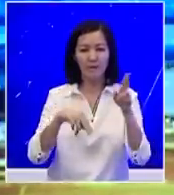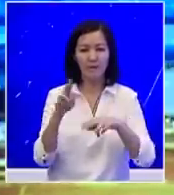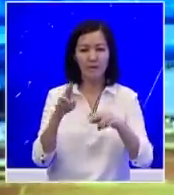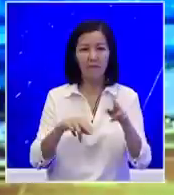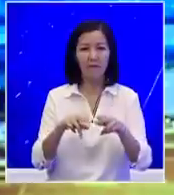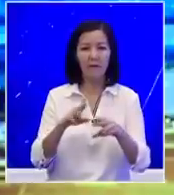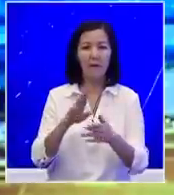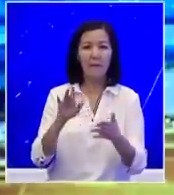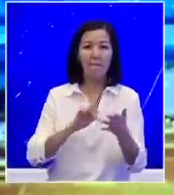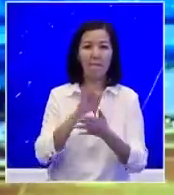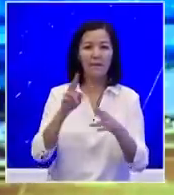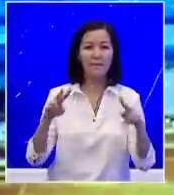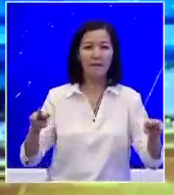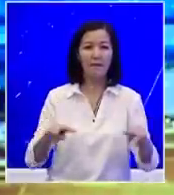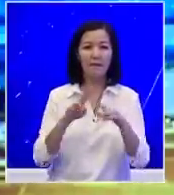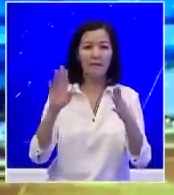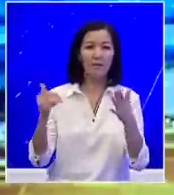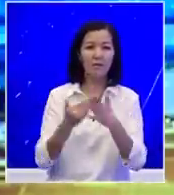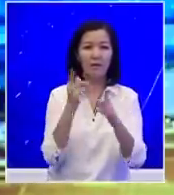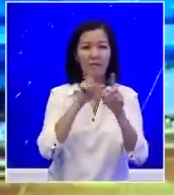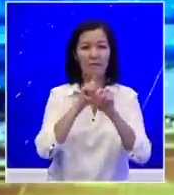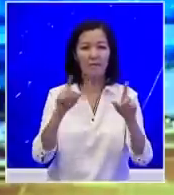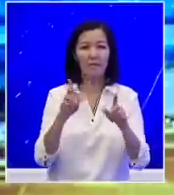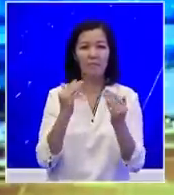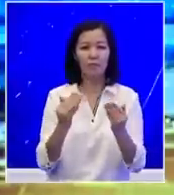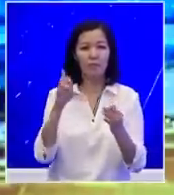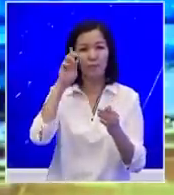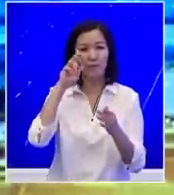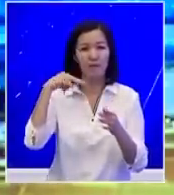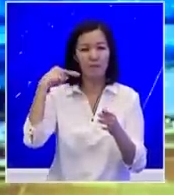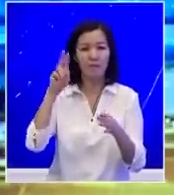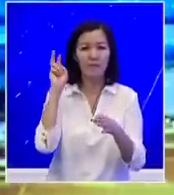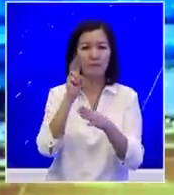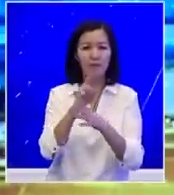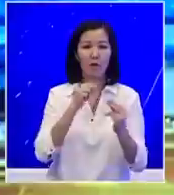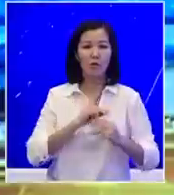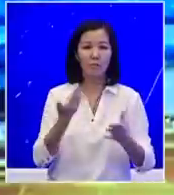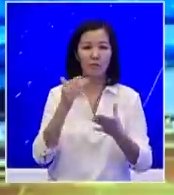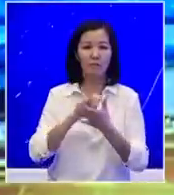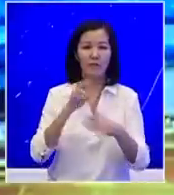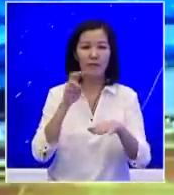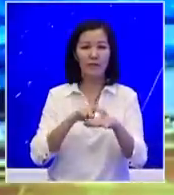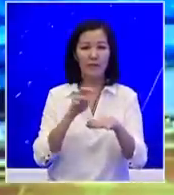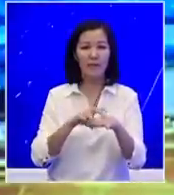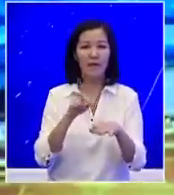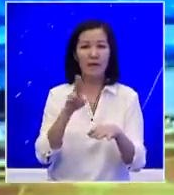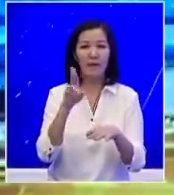Еліміздің бас қаласында бой көтерген жаңа нысанға бүгін мемлекет басшысы арнайы барды. Жұмысымен танысып,